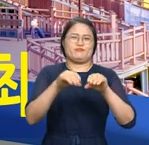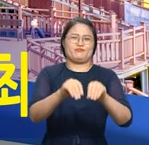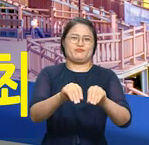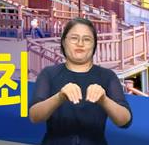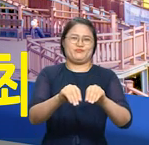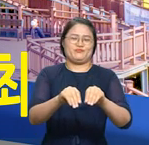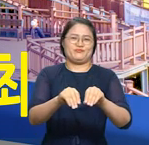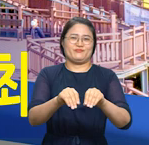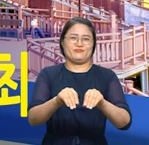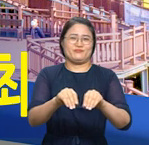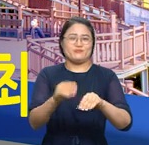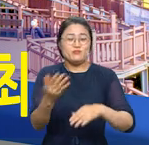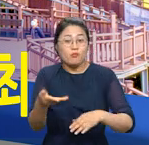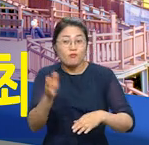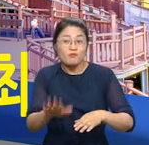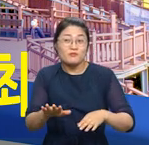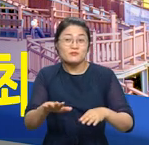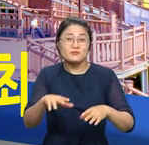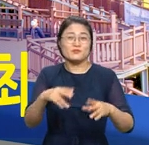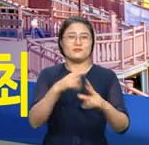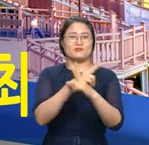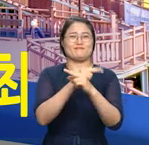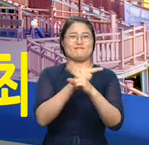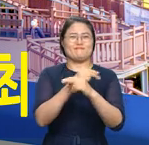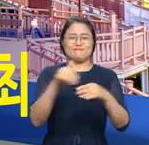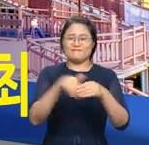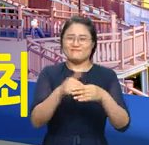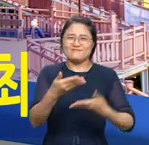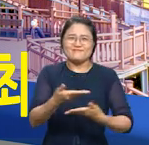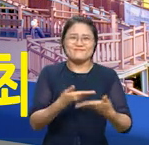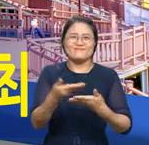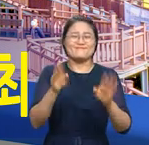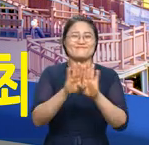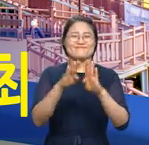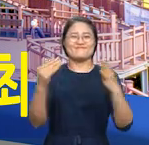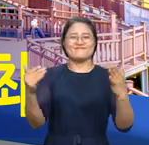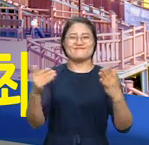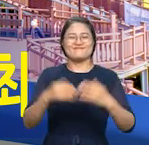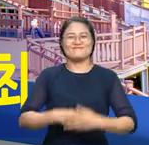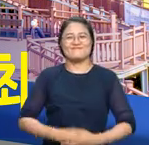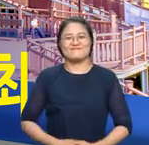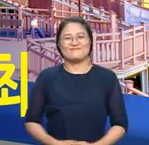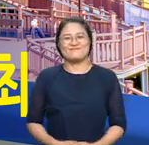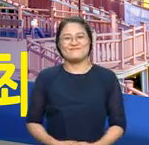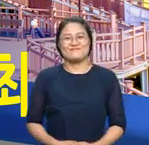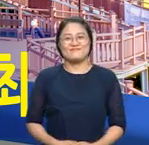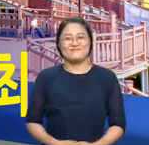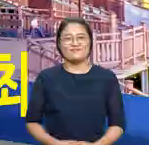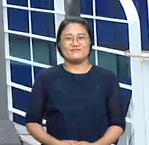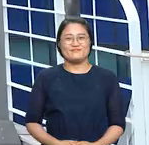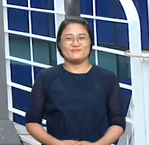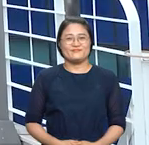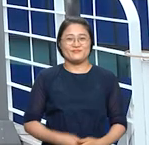잠시 멈췄었는데요. 여기 비대면 문화교류의 장이 활짝 열렸다는 소식입니다.